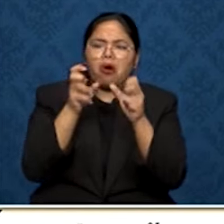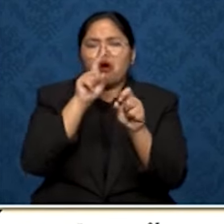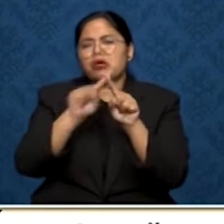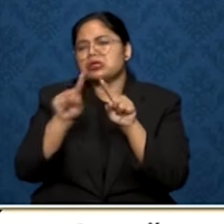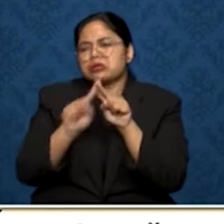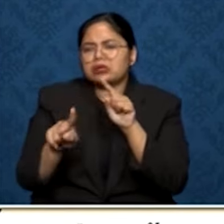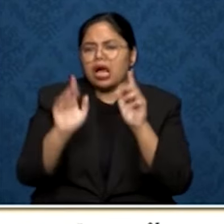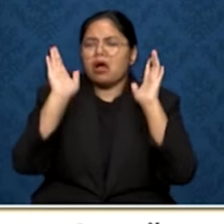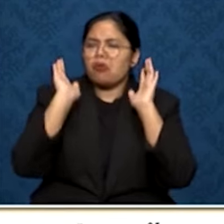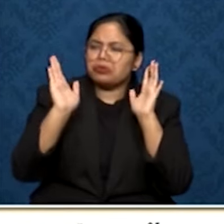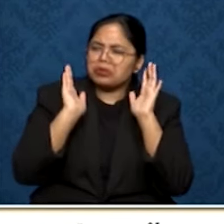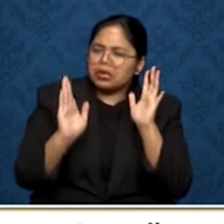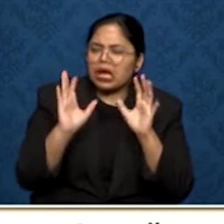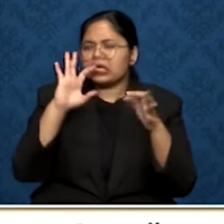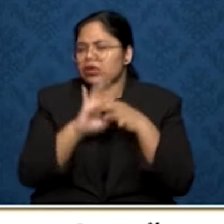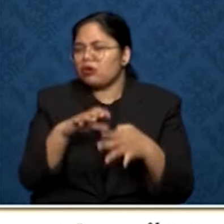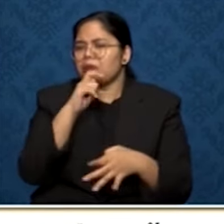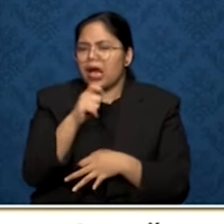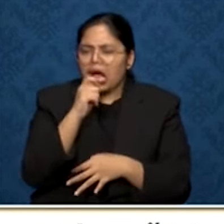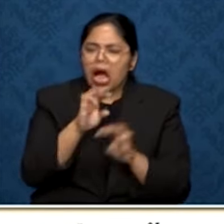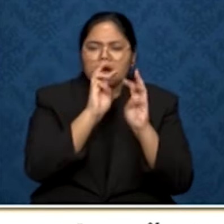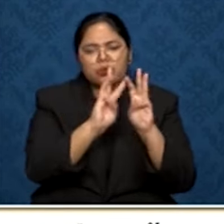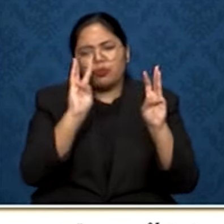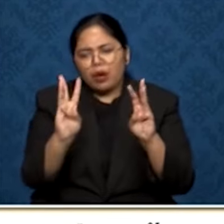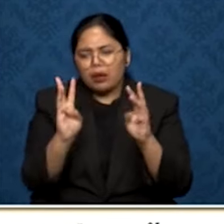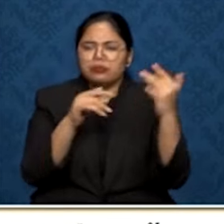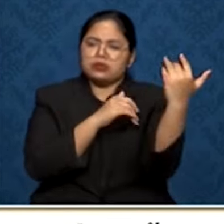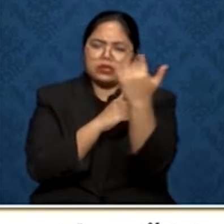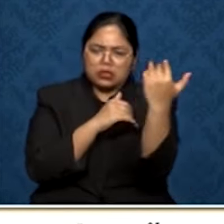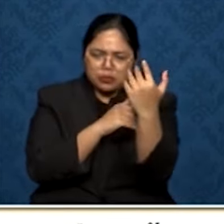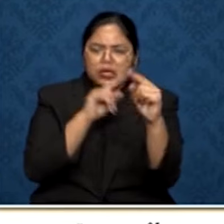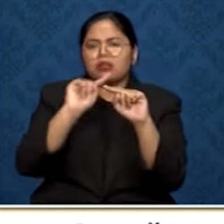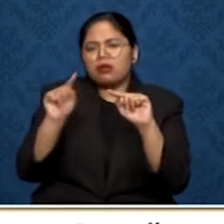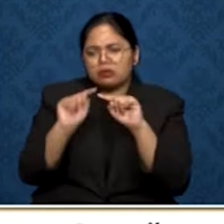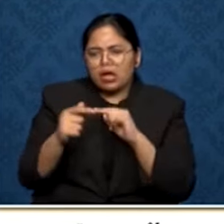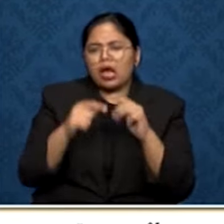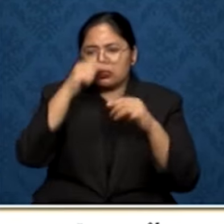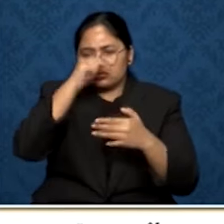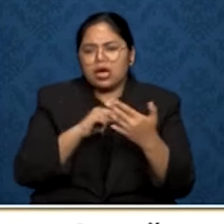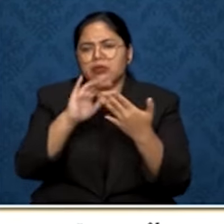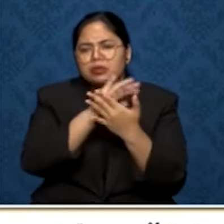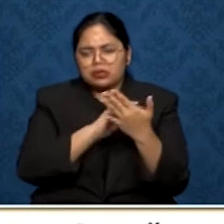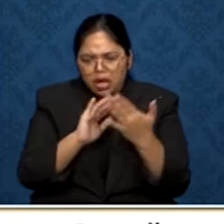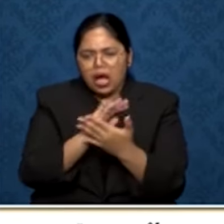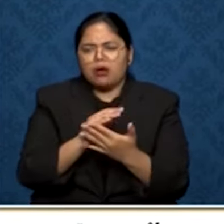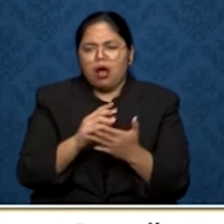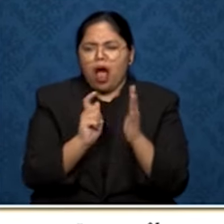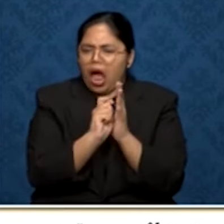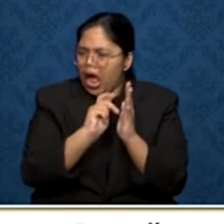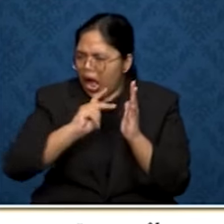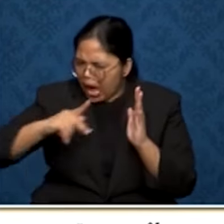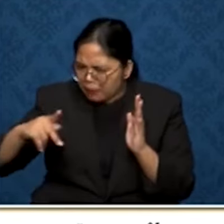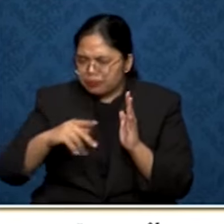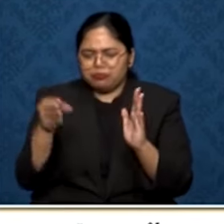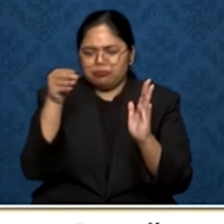ประชาสัมพันธ์ ทำเว็ไต์ ทำทีวีและเด letter นอนทสุดครั ประเทศไย อายุน้อย 100 แอป ต้องทำแอปพลิเคชั่นอยู่